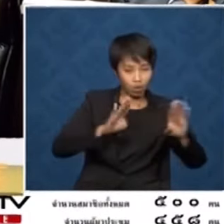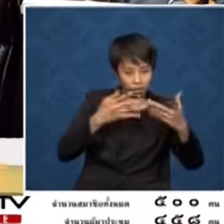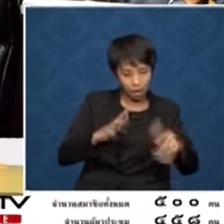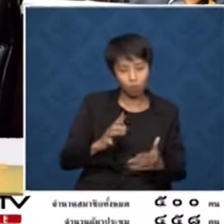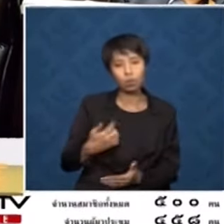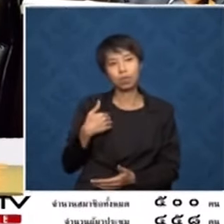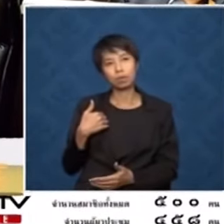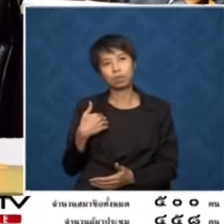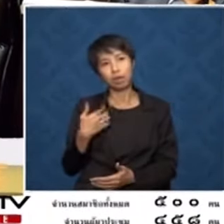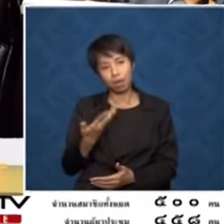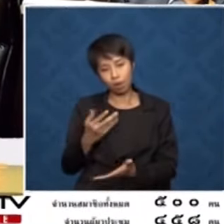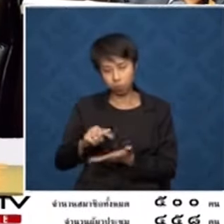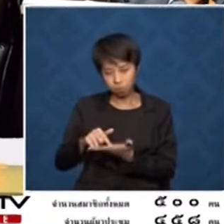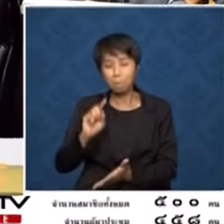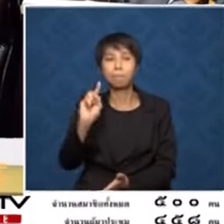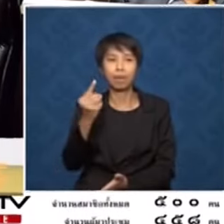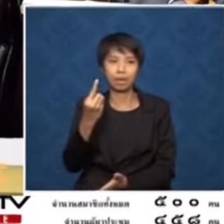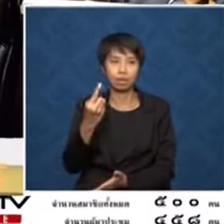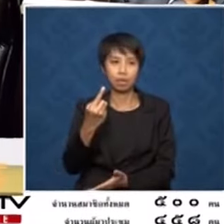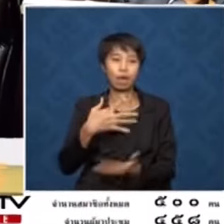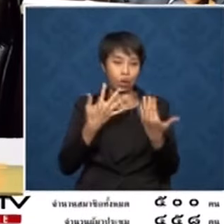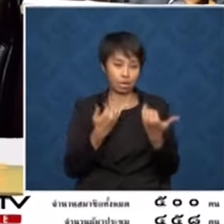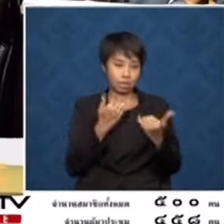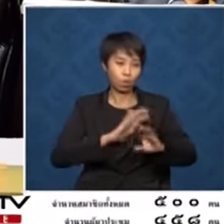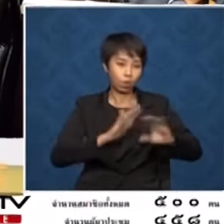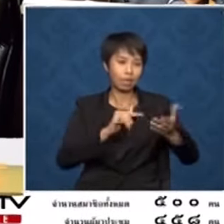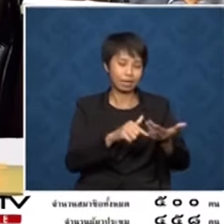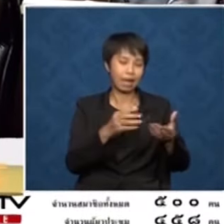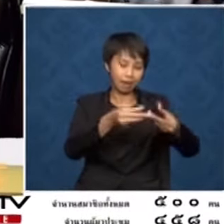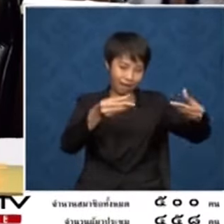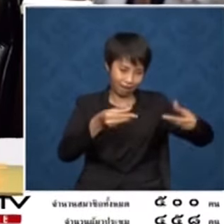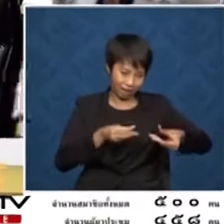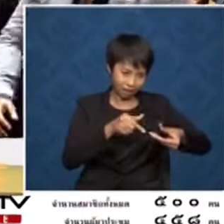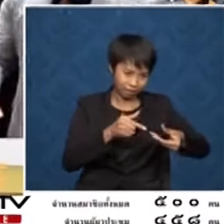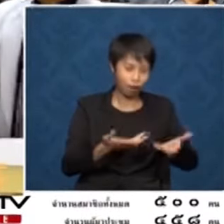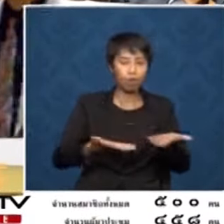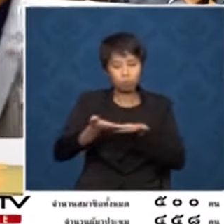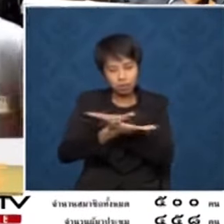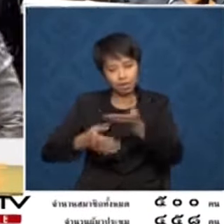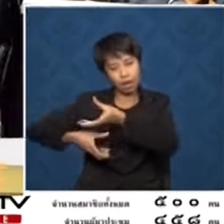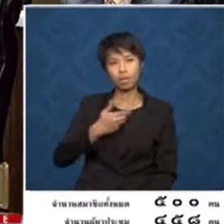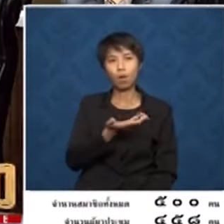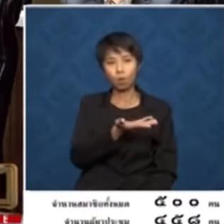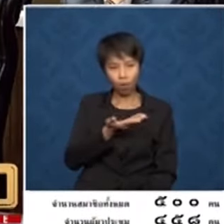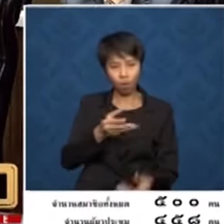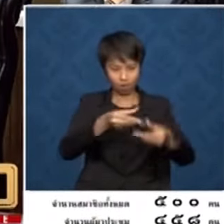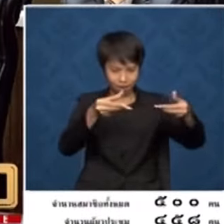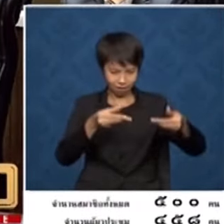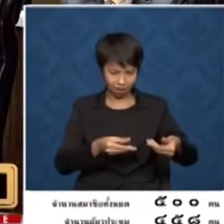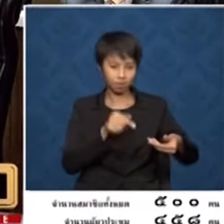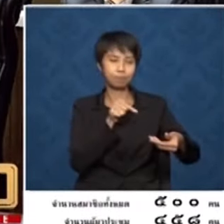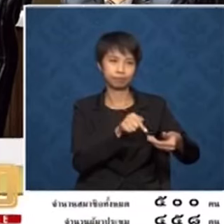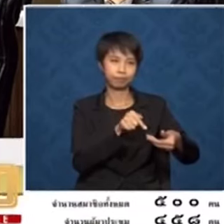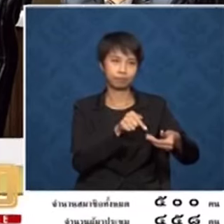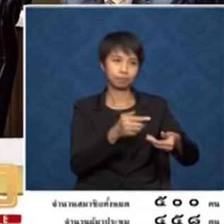จากนี้ก็คือส่งรายงานให้คณะรัฐมนตรีไปพิจารณาต่อโอ้โหท่านผู้ชมมีความดุเดือดเกิดขึ้นใช่มั้ยแล้ว